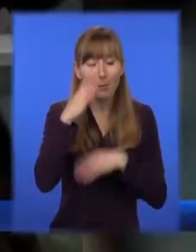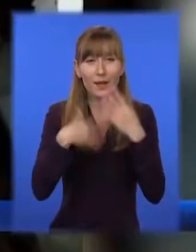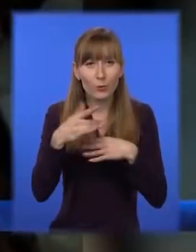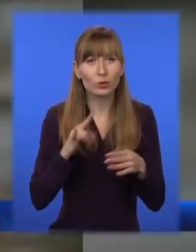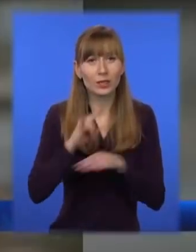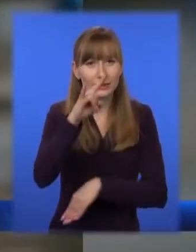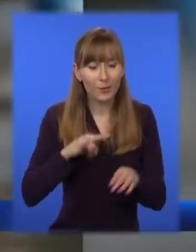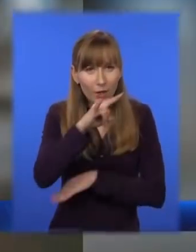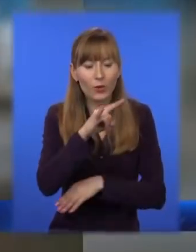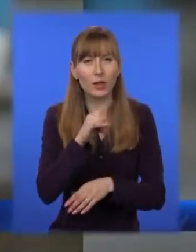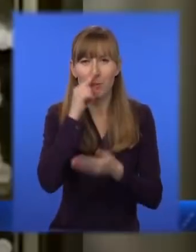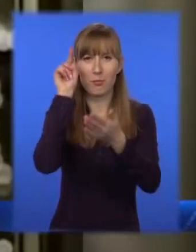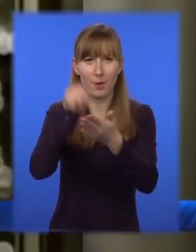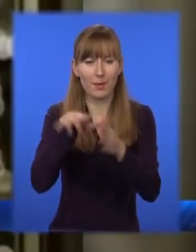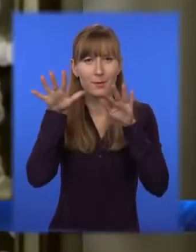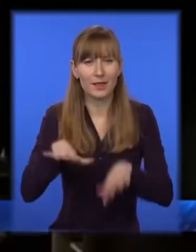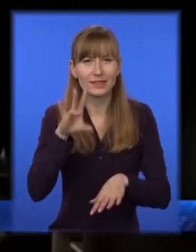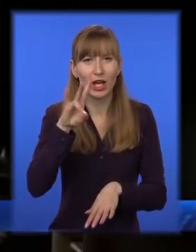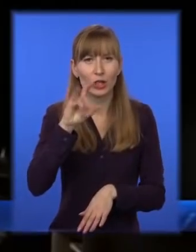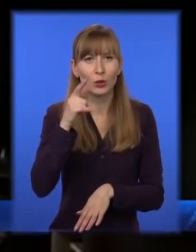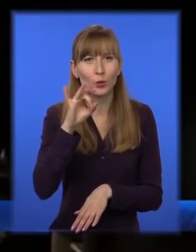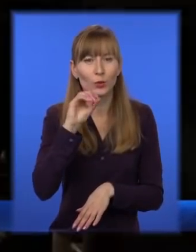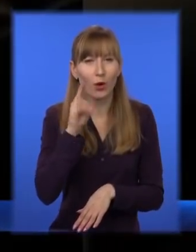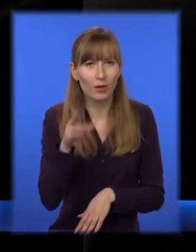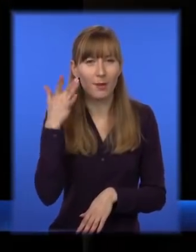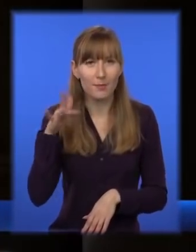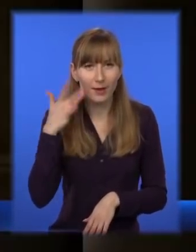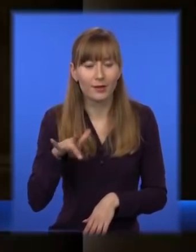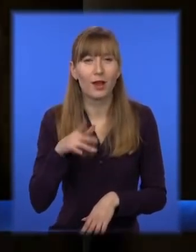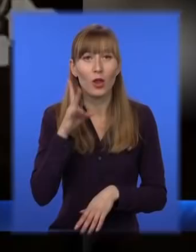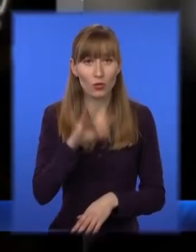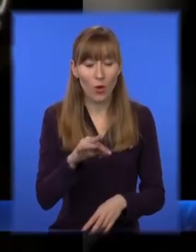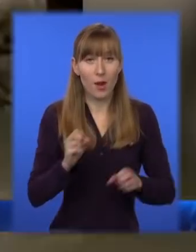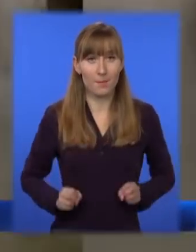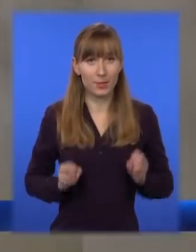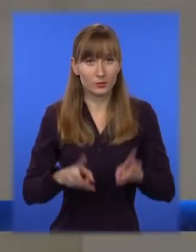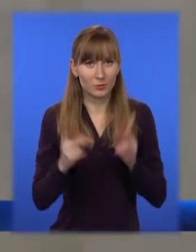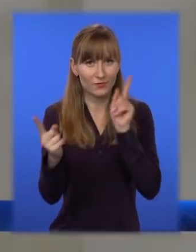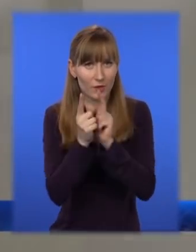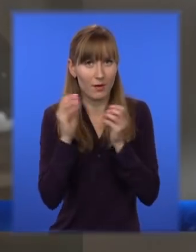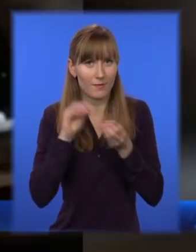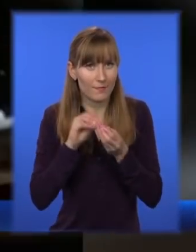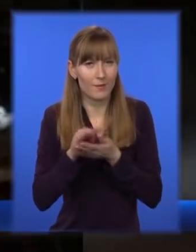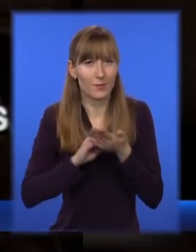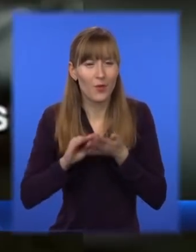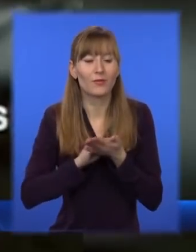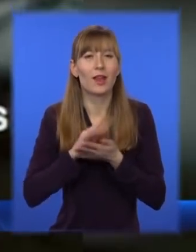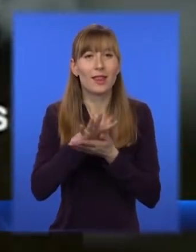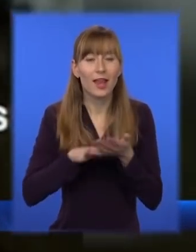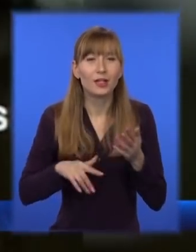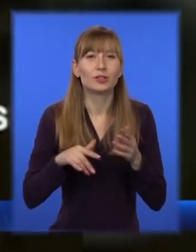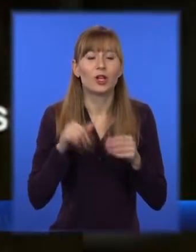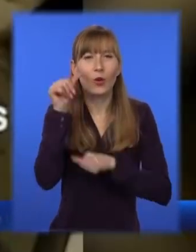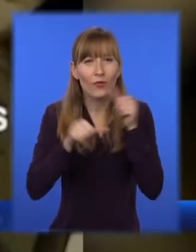і опинився у найвідомішому місті Америки. Але й тут мокрі бандити несподівано трапились на його шляху. І лише різдвяне